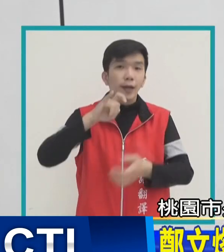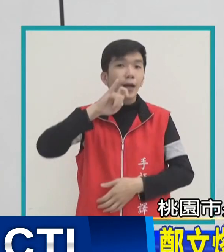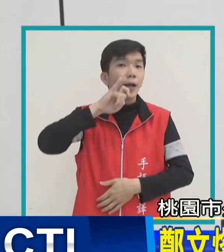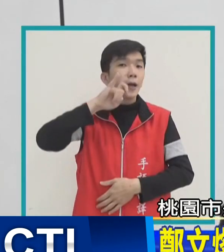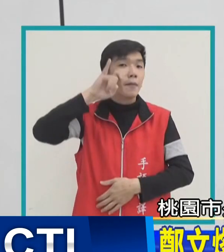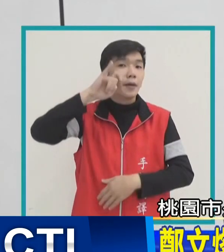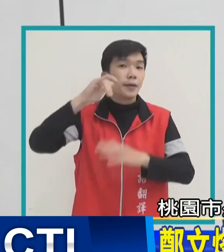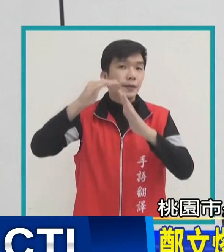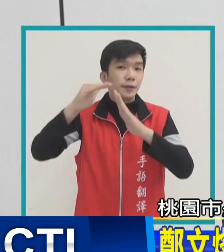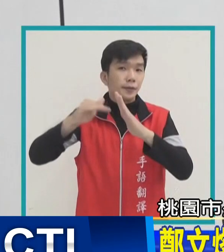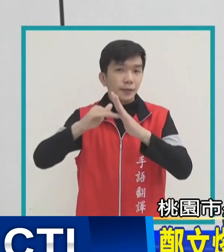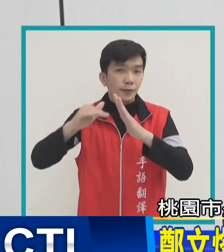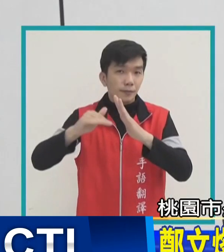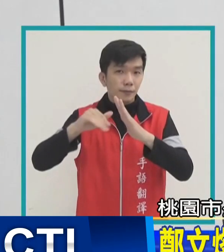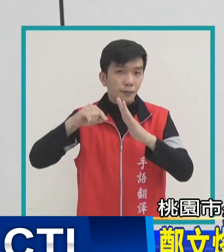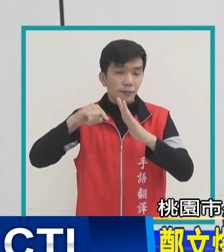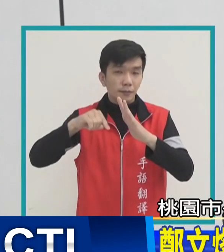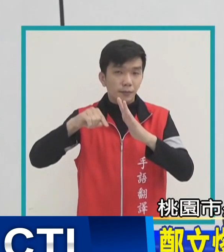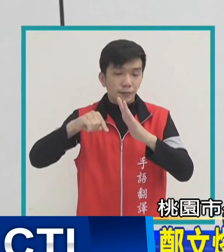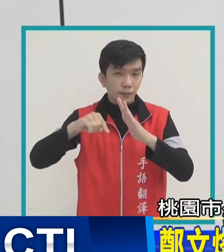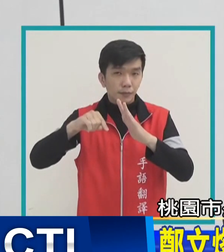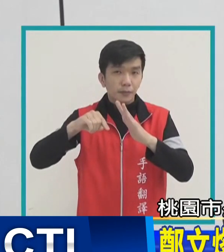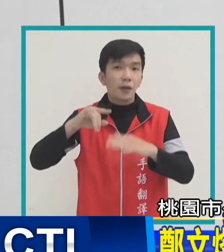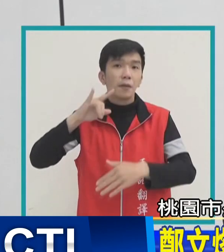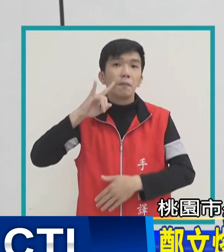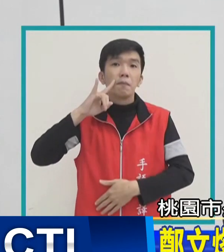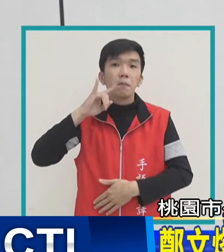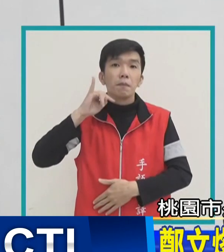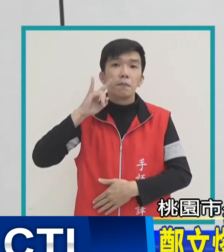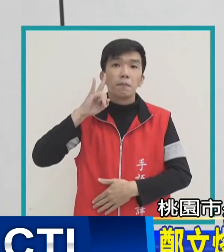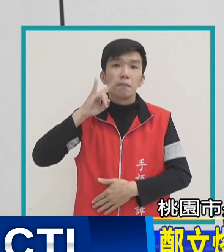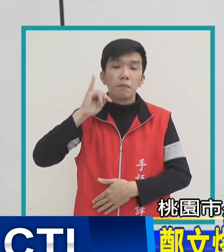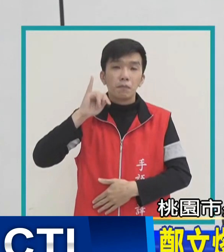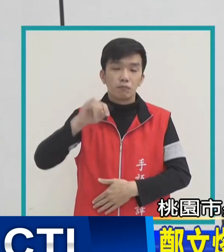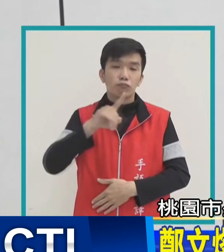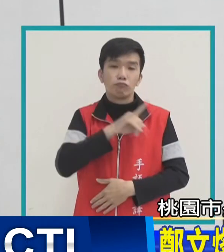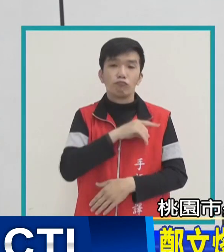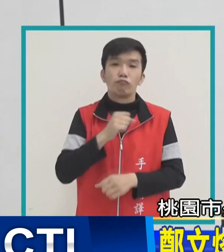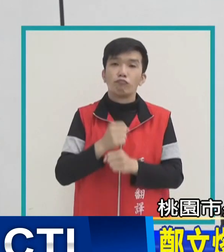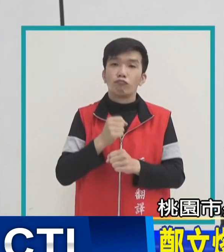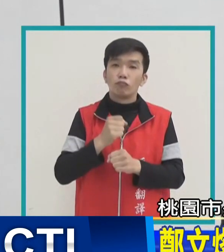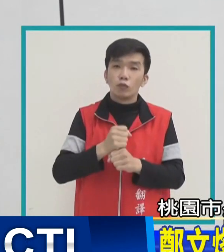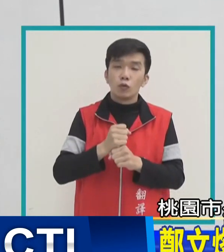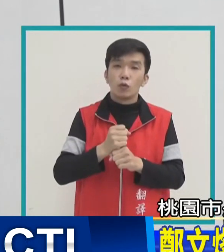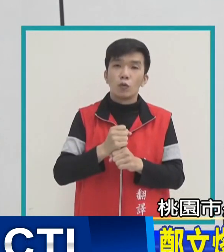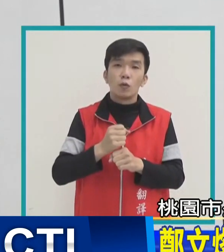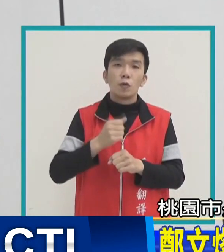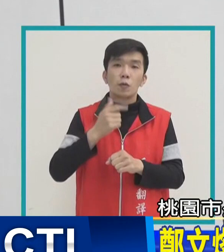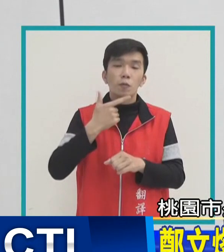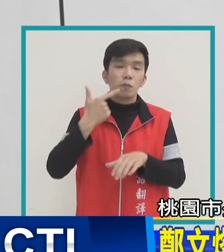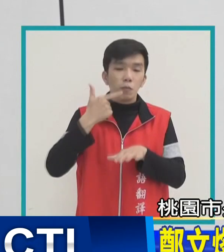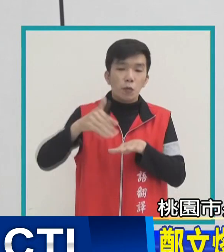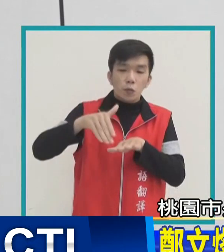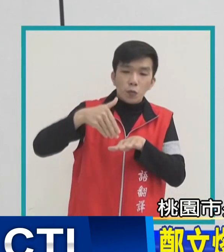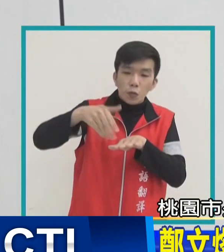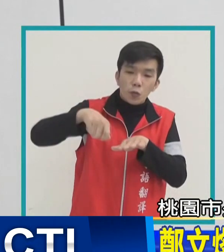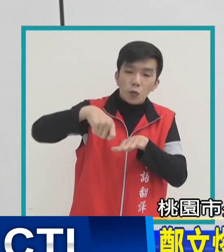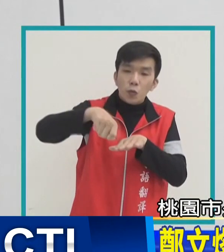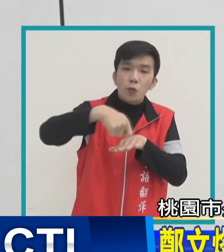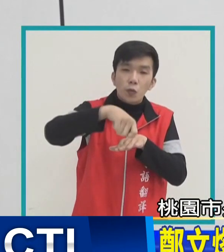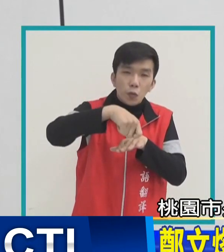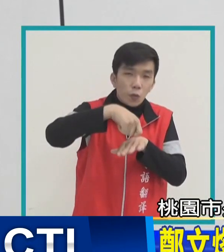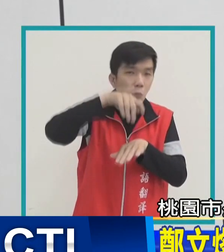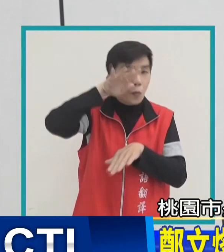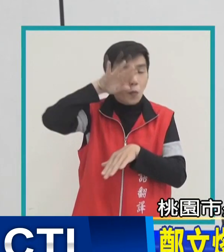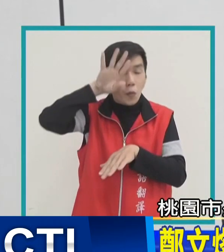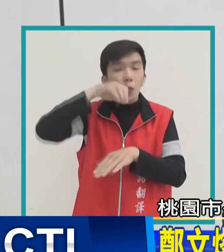那个家庭的妈妈她本身就是从事这个美甲以及睫毛美容这样的工